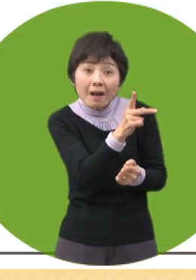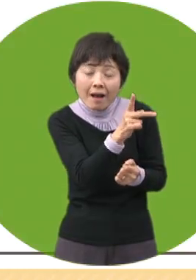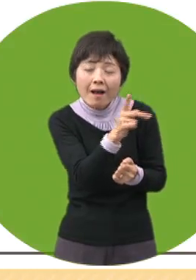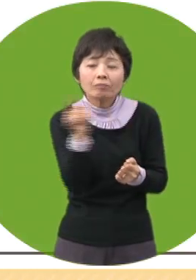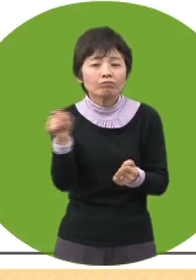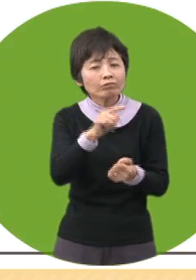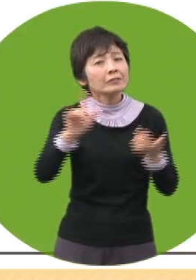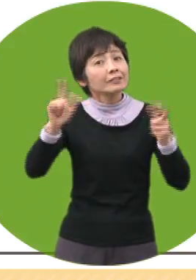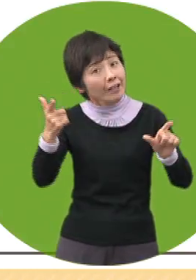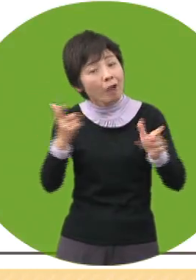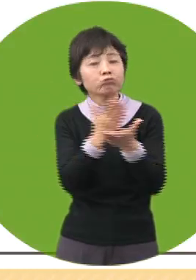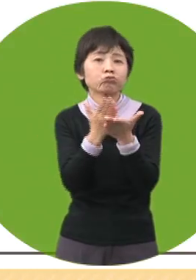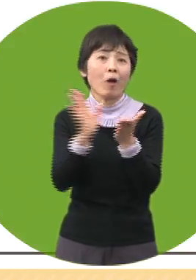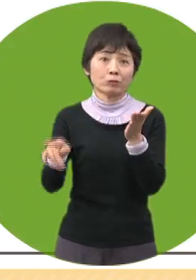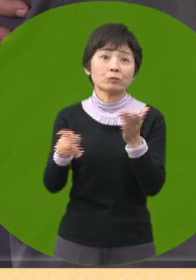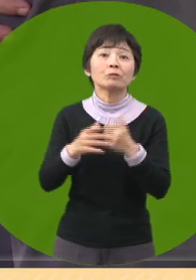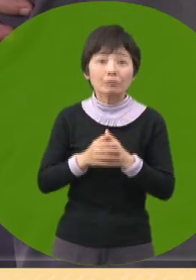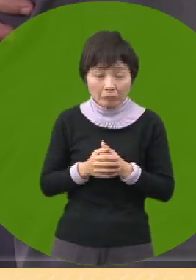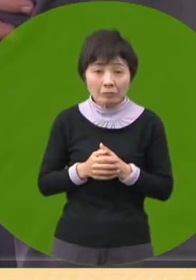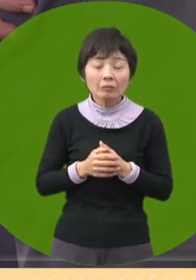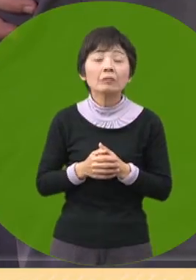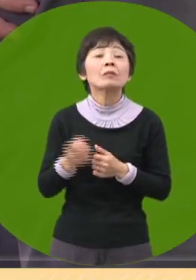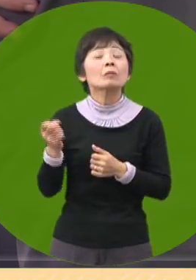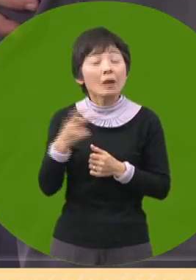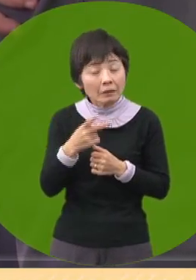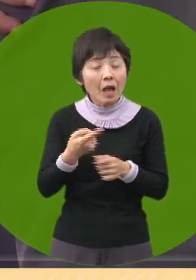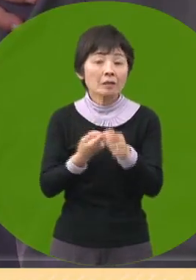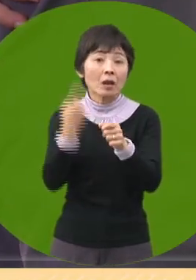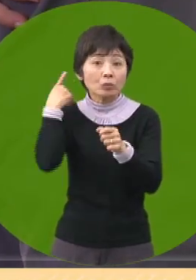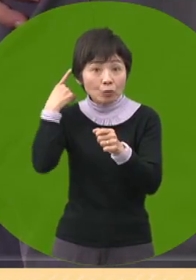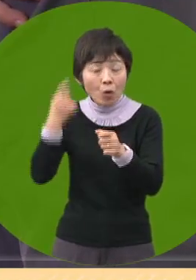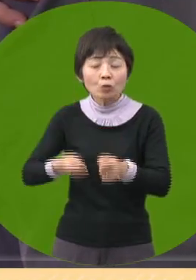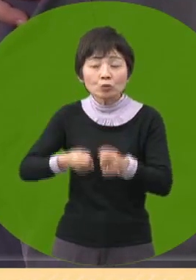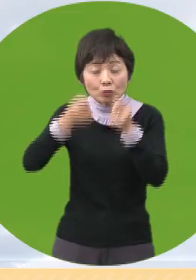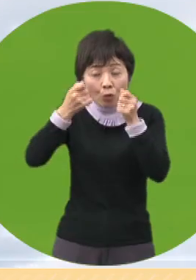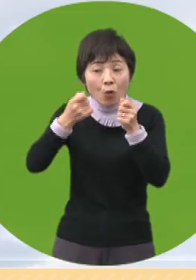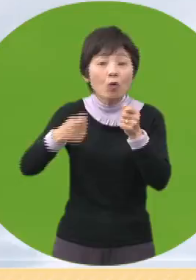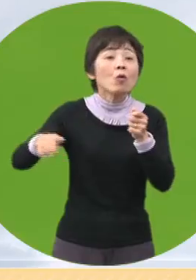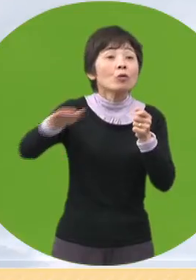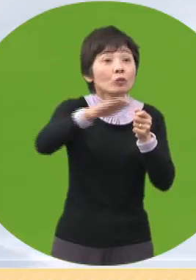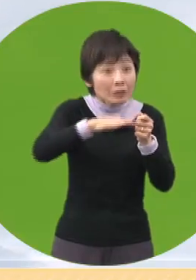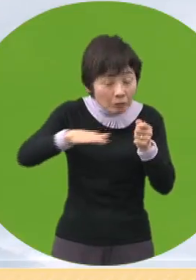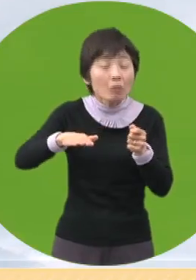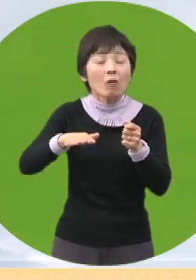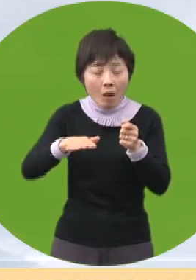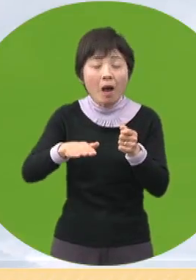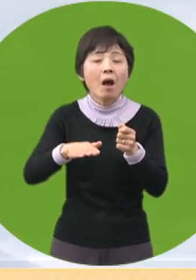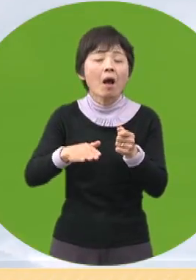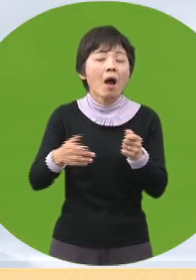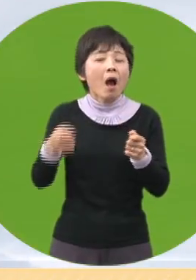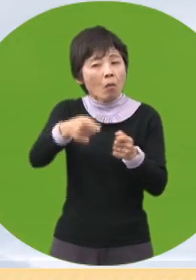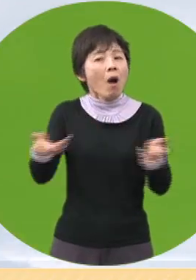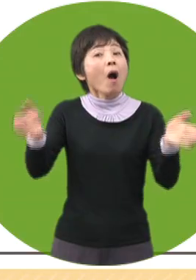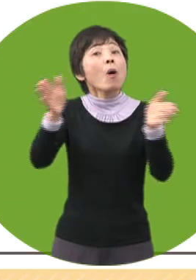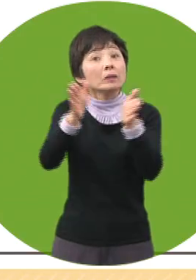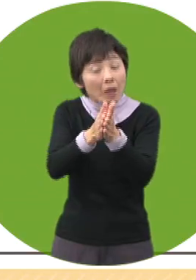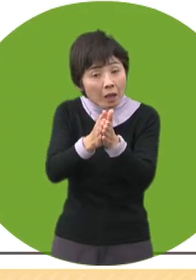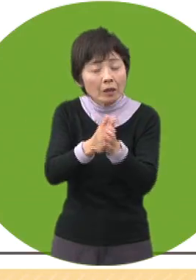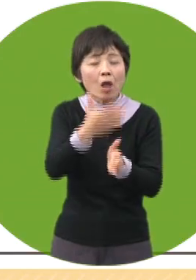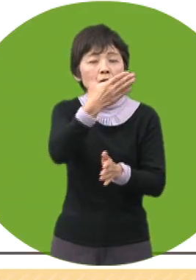独自の科目があります。そして昨年度の修了生の就職率は両校合わせて